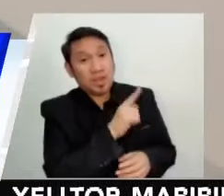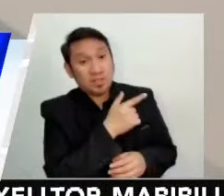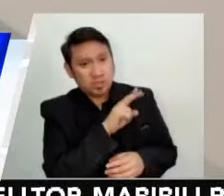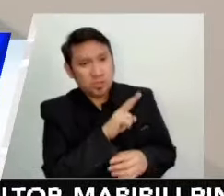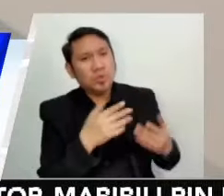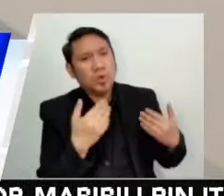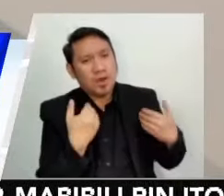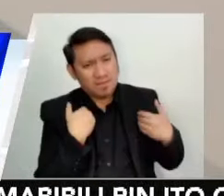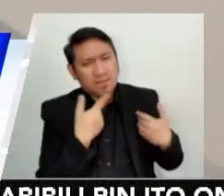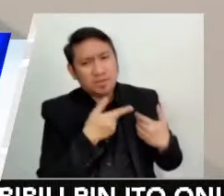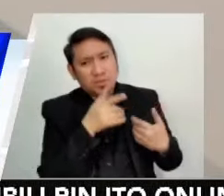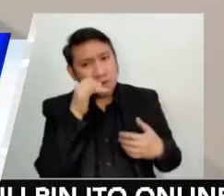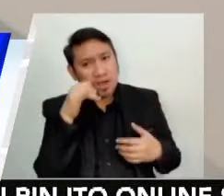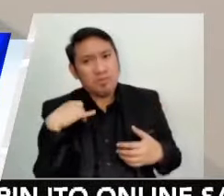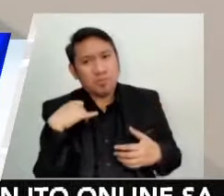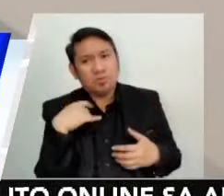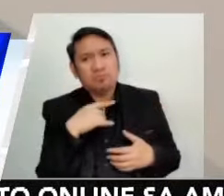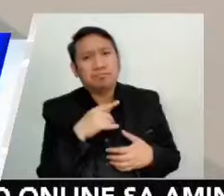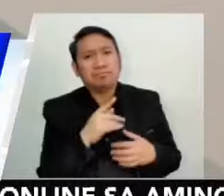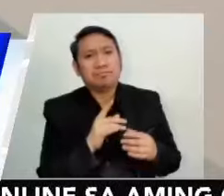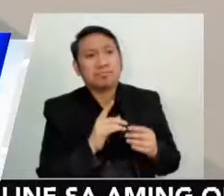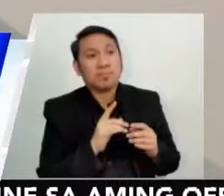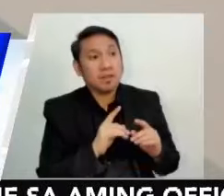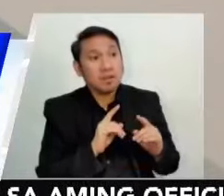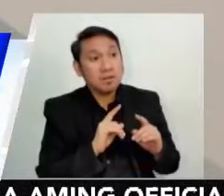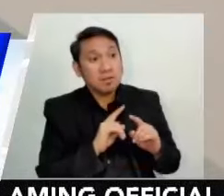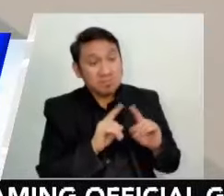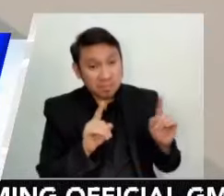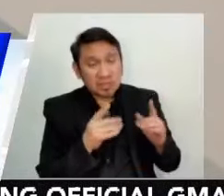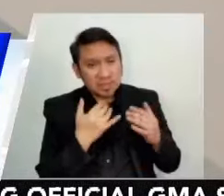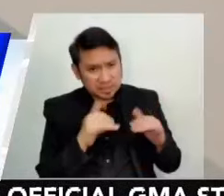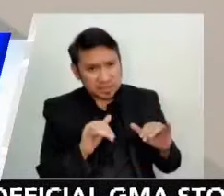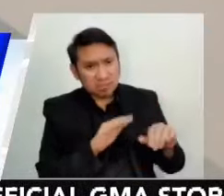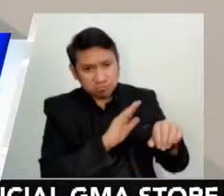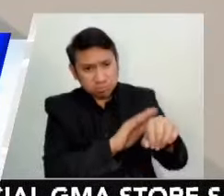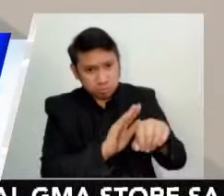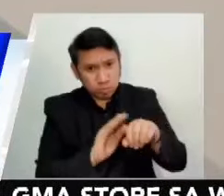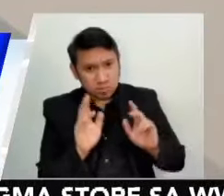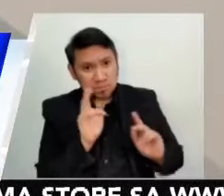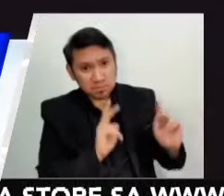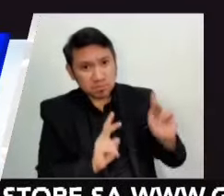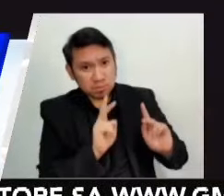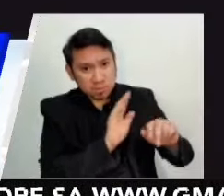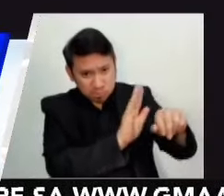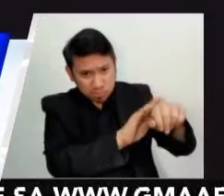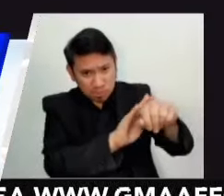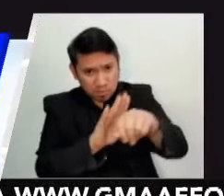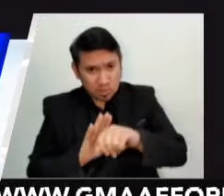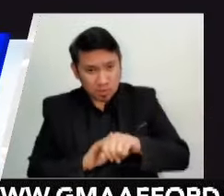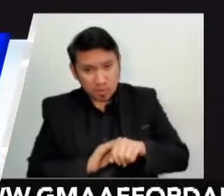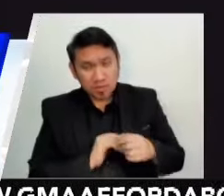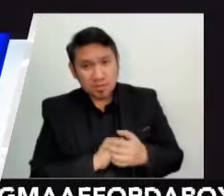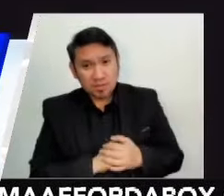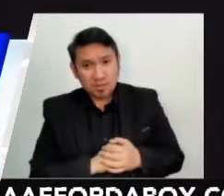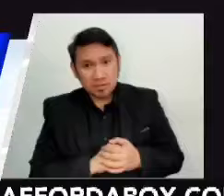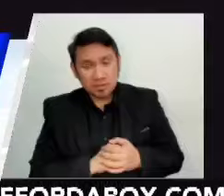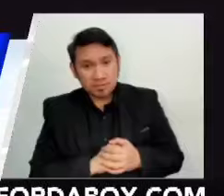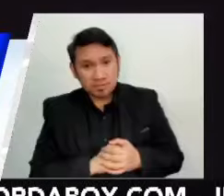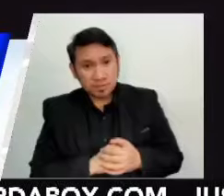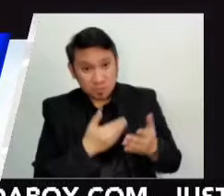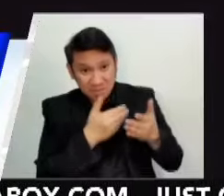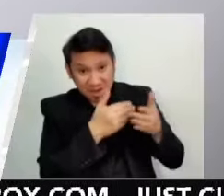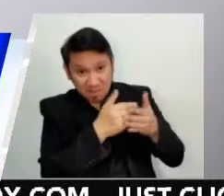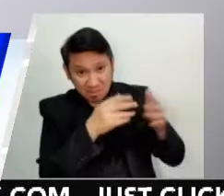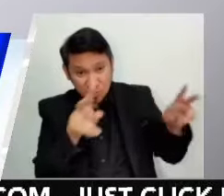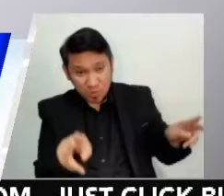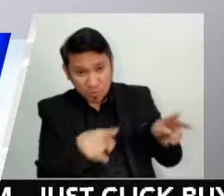Kahapon. But paalala natin sa ating mga kababayan around Canlaon Volcano to observe the permanent danger zone,